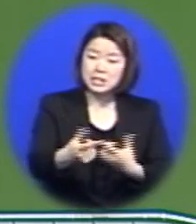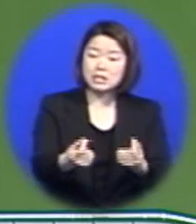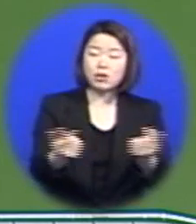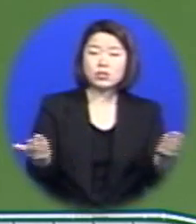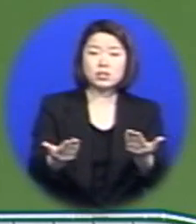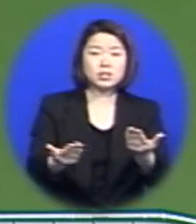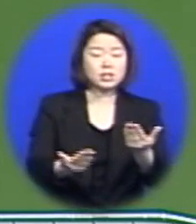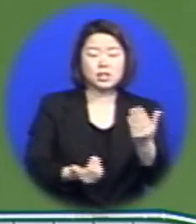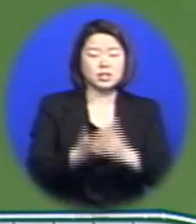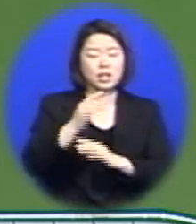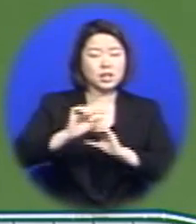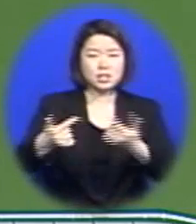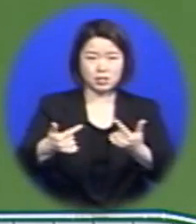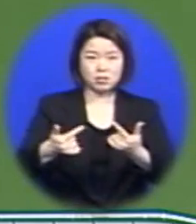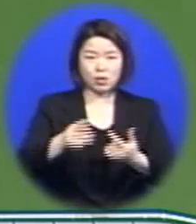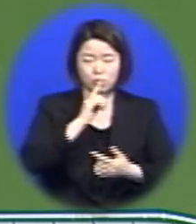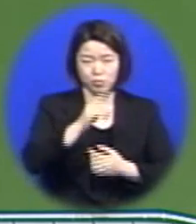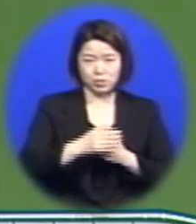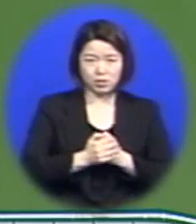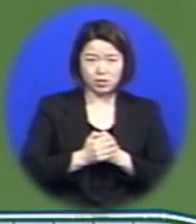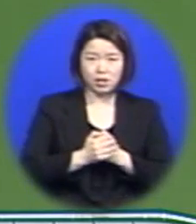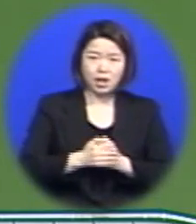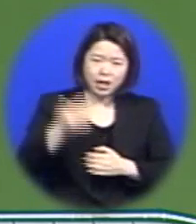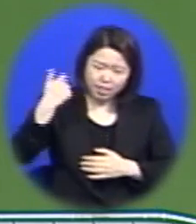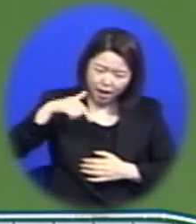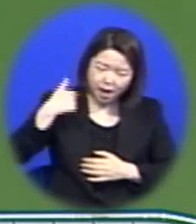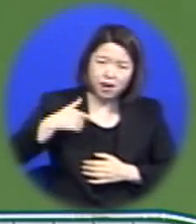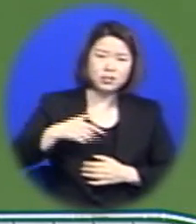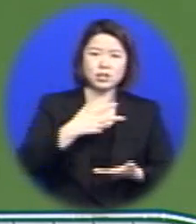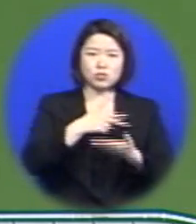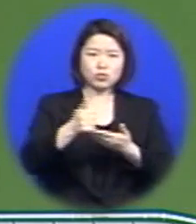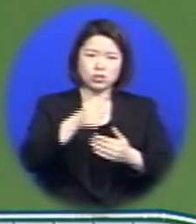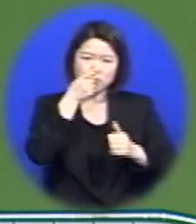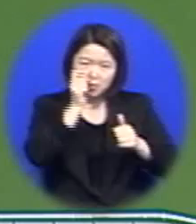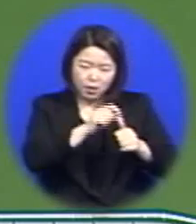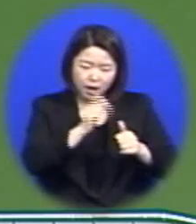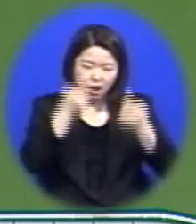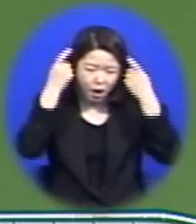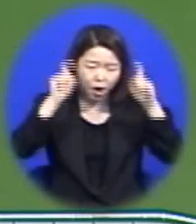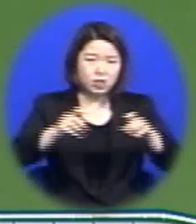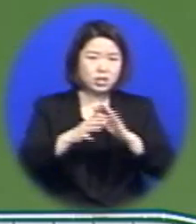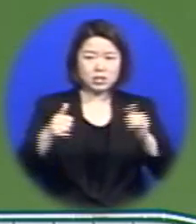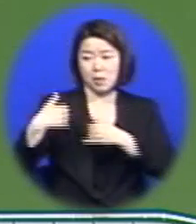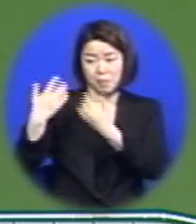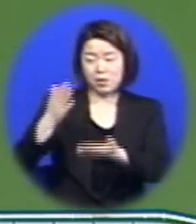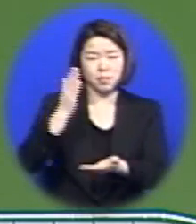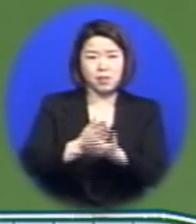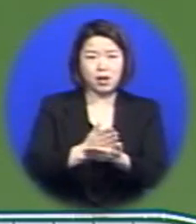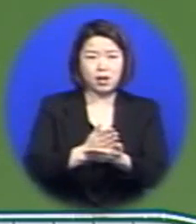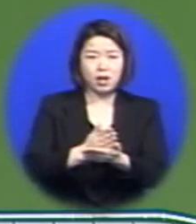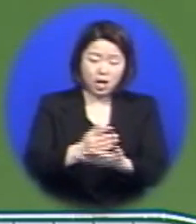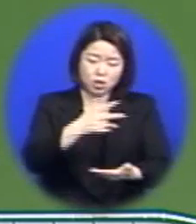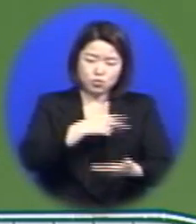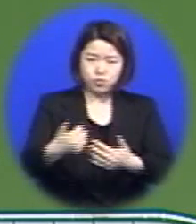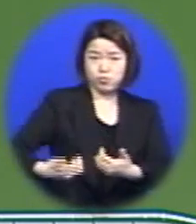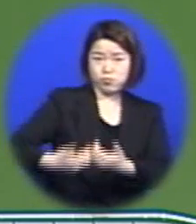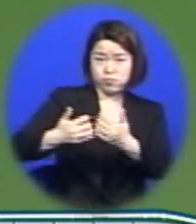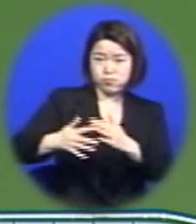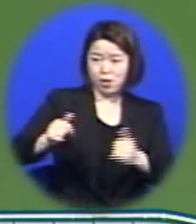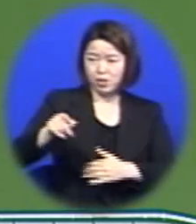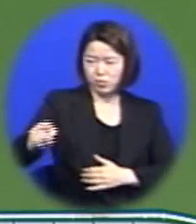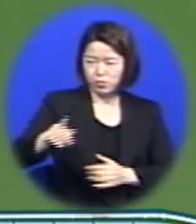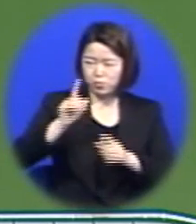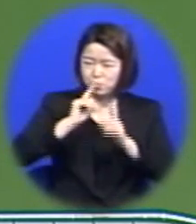겁니다 날마다 주님을 모욕하는 어리석은 자들을 버려두지 마십시오 주님의 대적자들이 저 소리를 부디